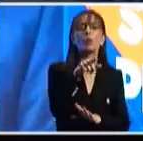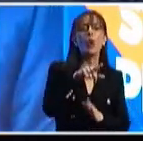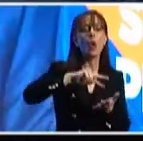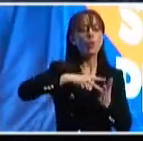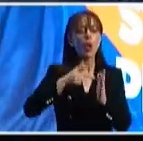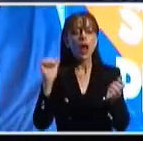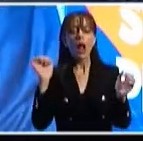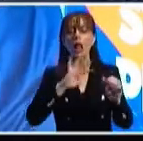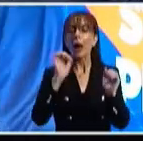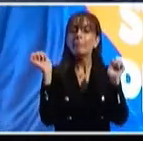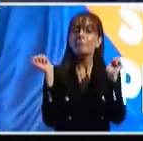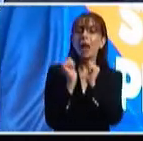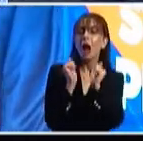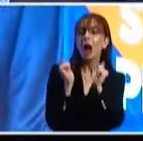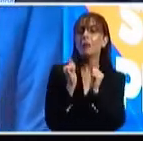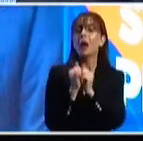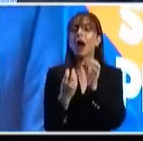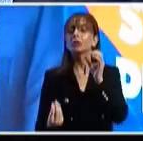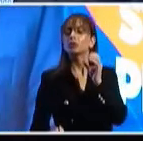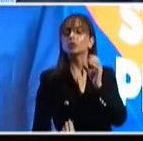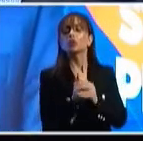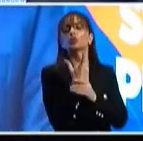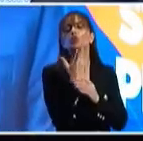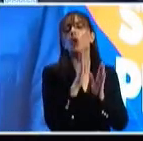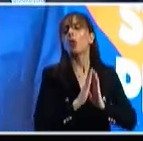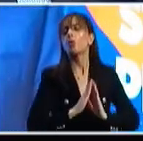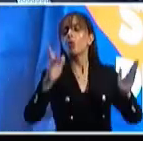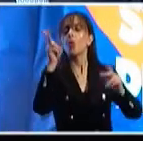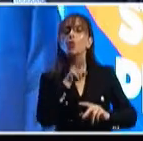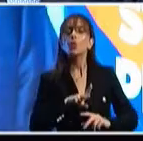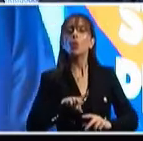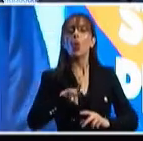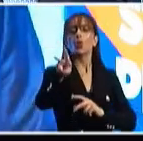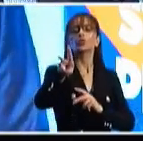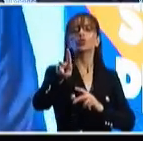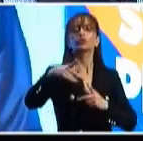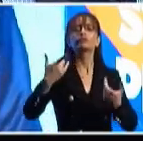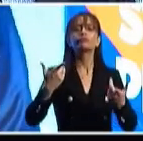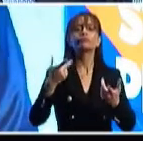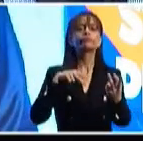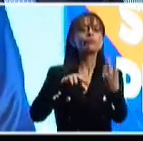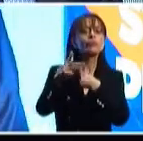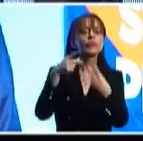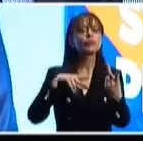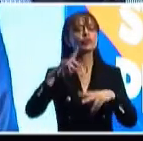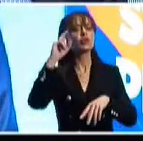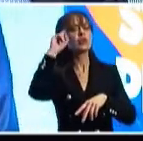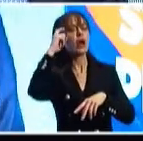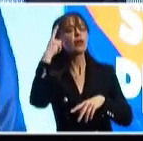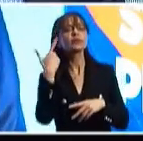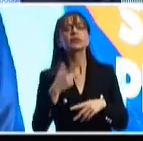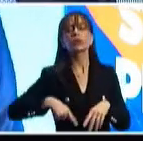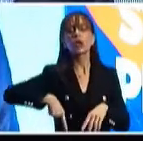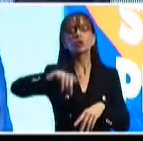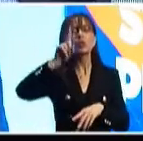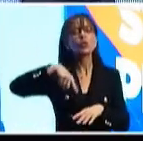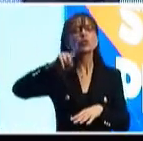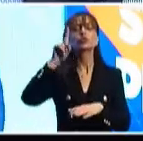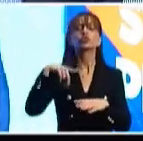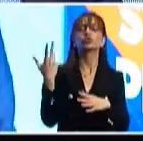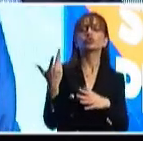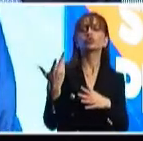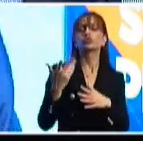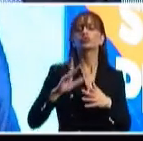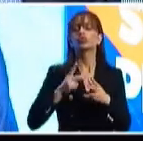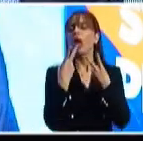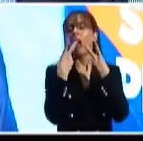birlikte oluşacak yük ve yolcu taşımacılığı taleplerini ve tahminlerini gün gün artık hesap